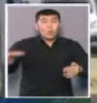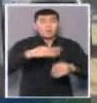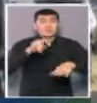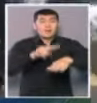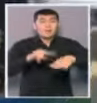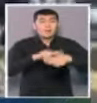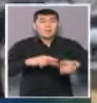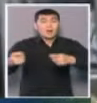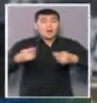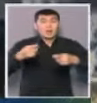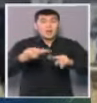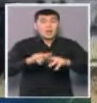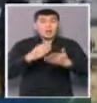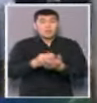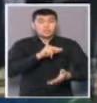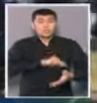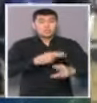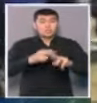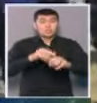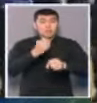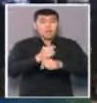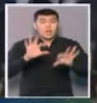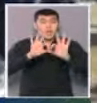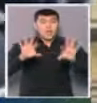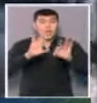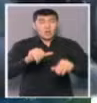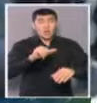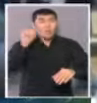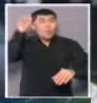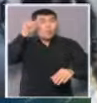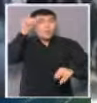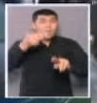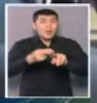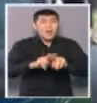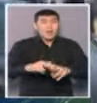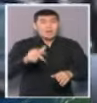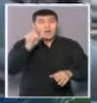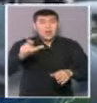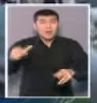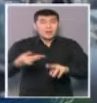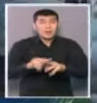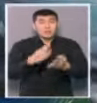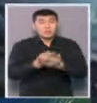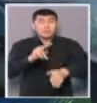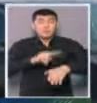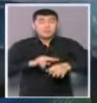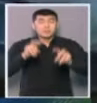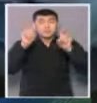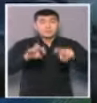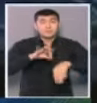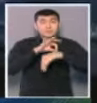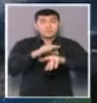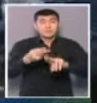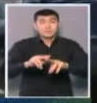полиция департаменті баспасөз қызметінің мәлімдеуінше олар Өзбекстан республикасының азаматтары. Құзырлы органдардың тексерісі